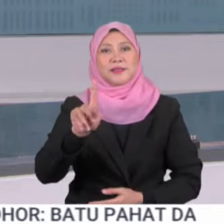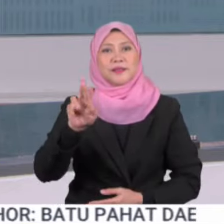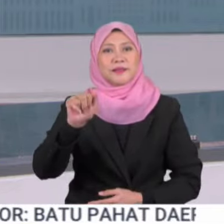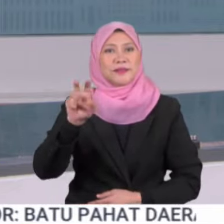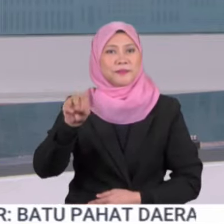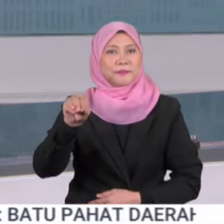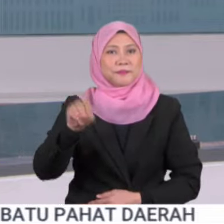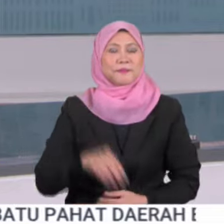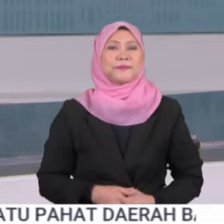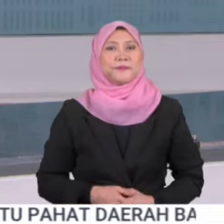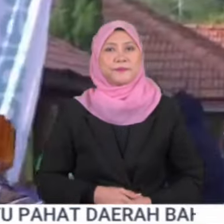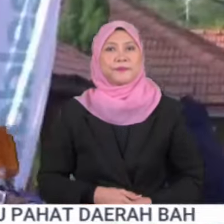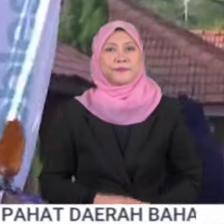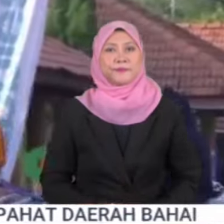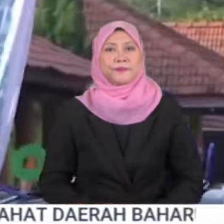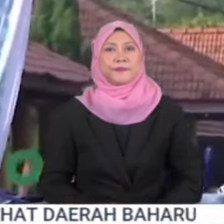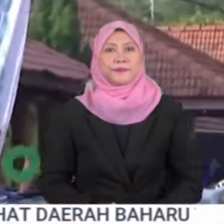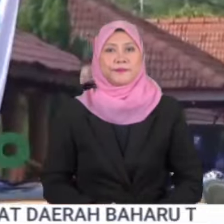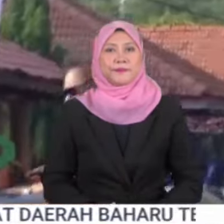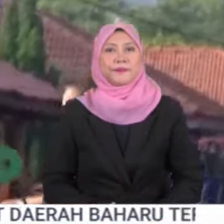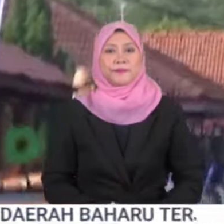Muhammad.